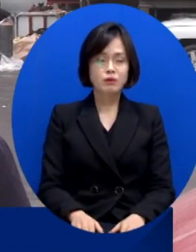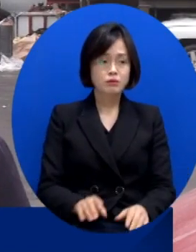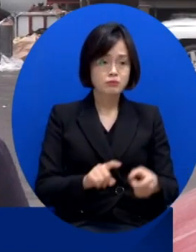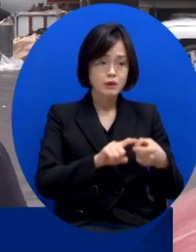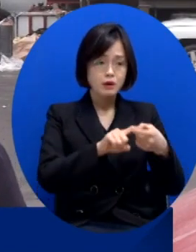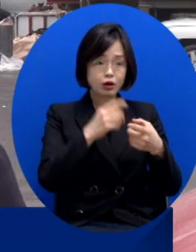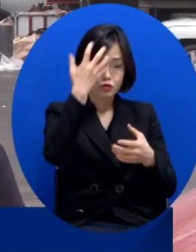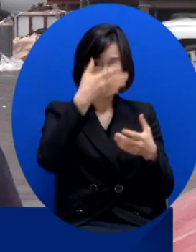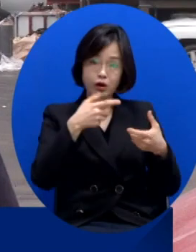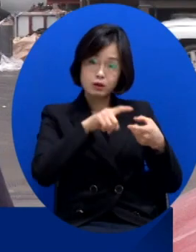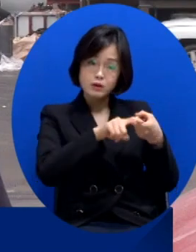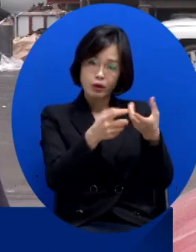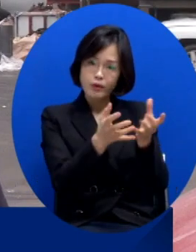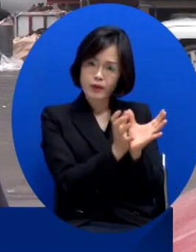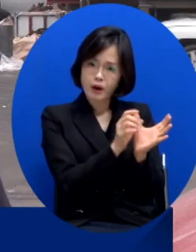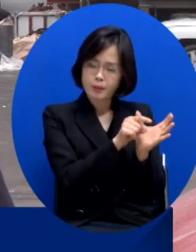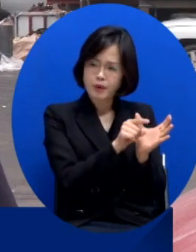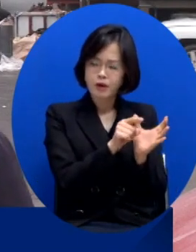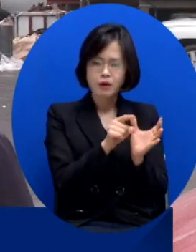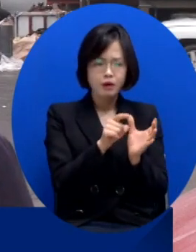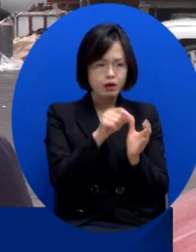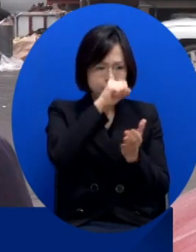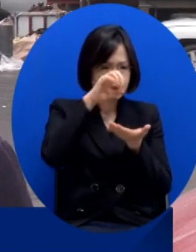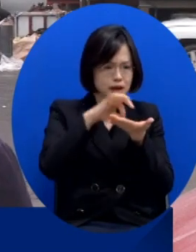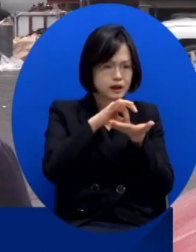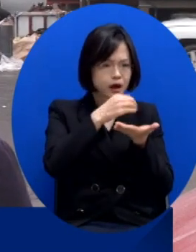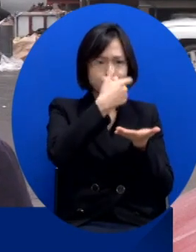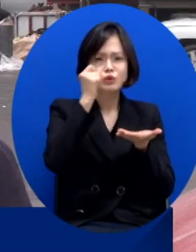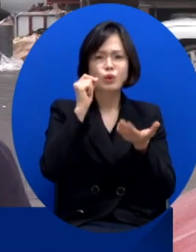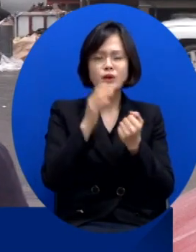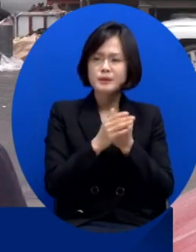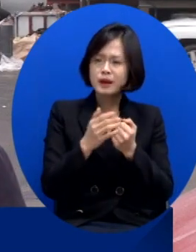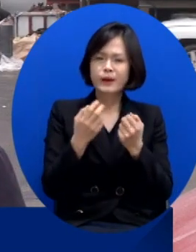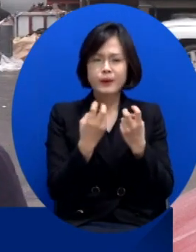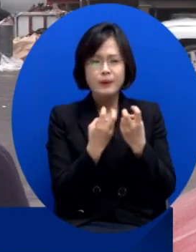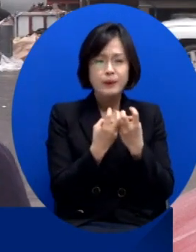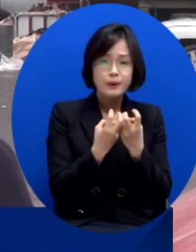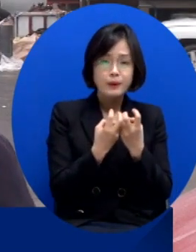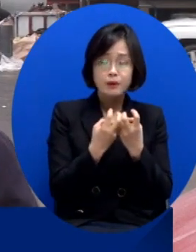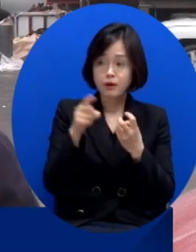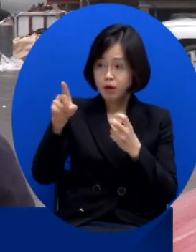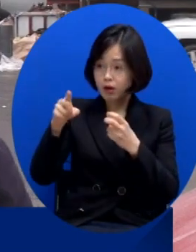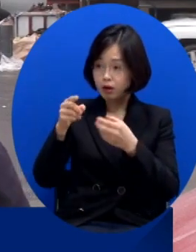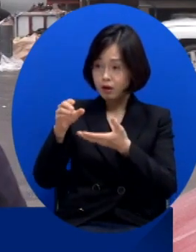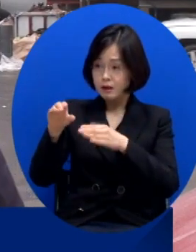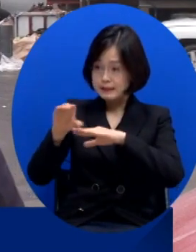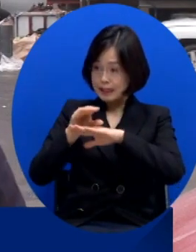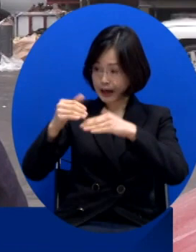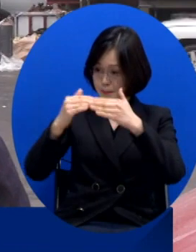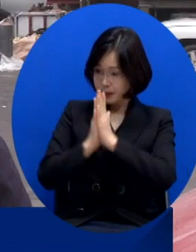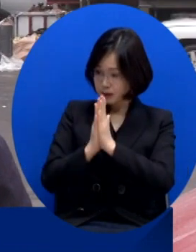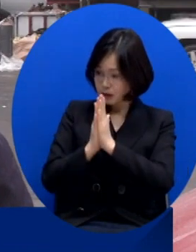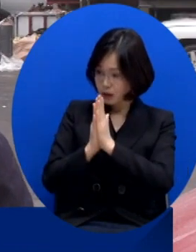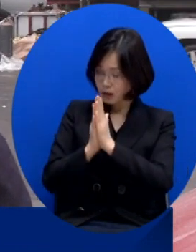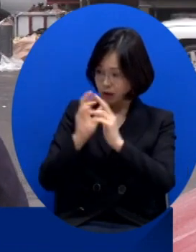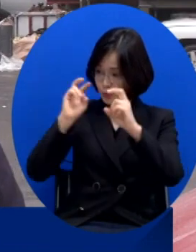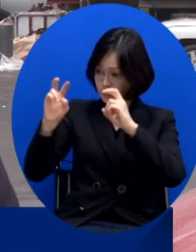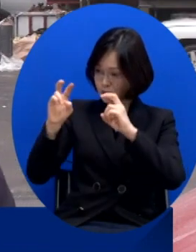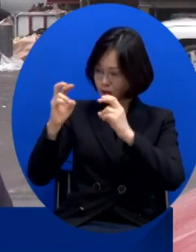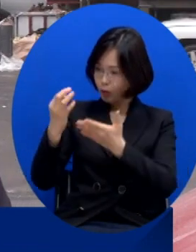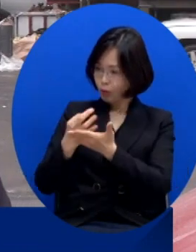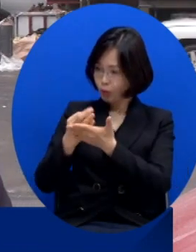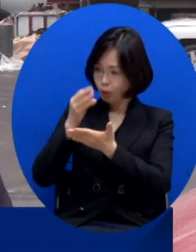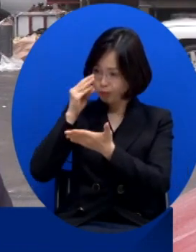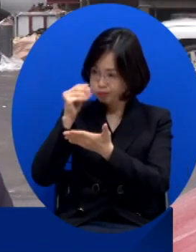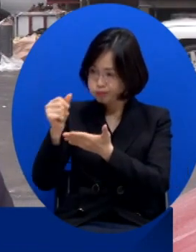자금은 모자라고 너무 마음이 아팠어요. 경기를 타지 않고 항상 폐차는 이루어지니까 후원금 조성에